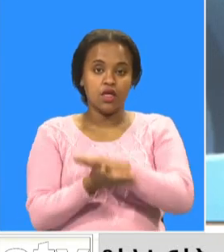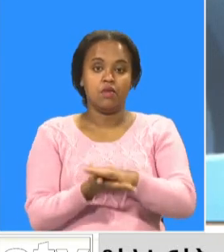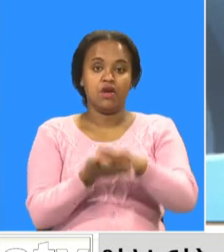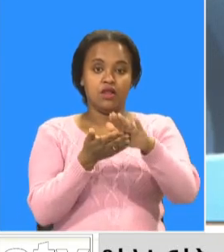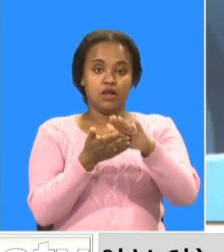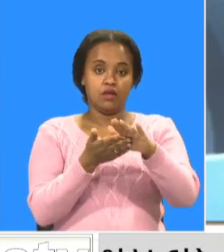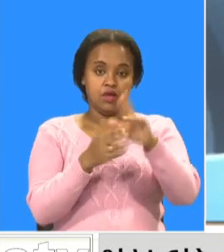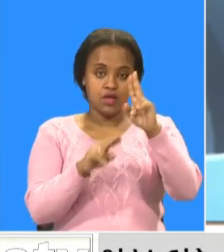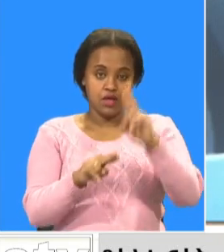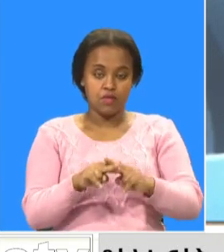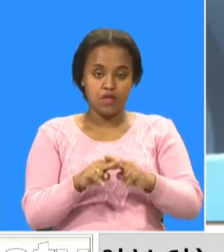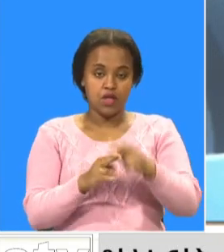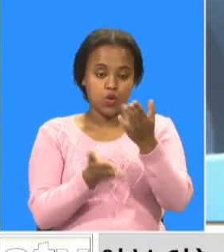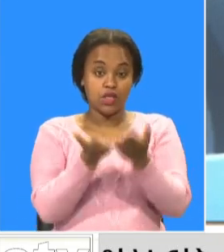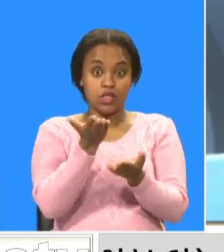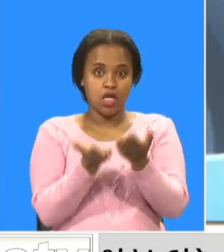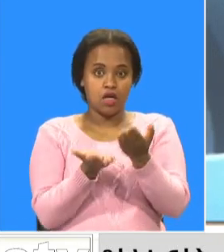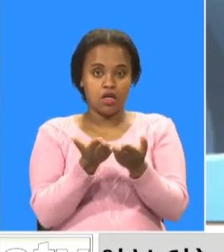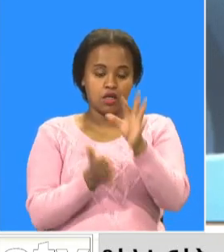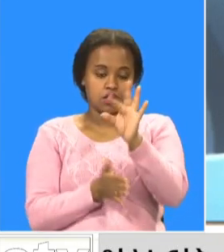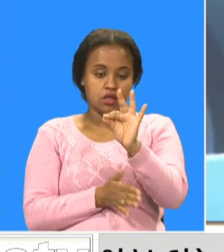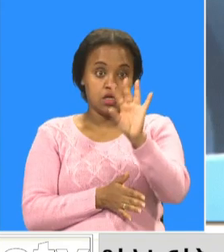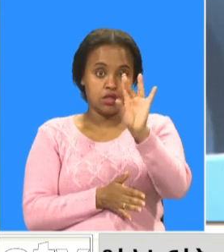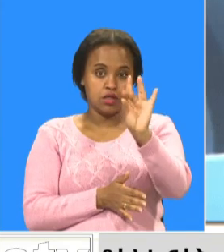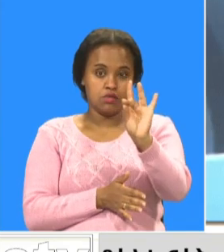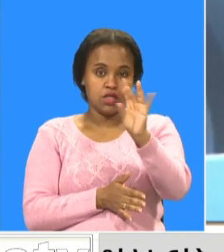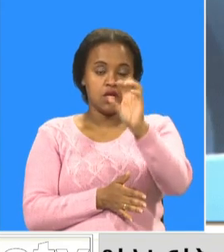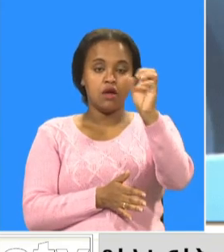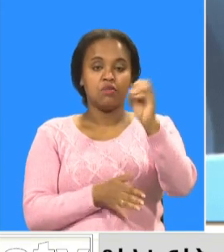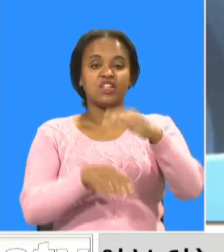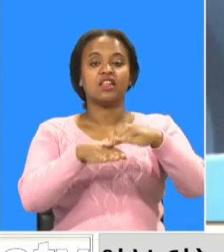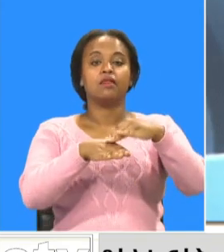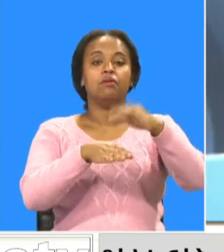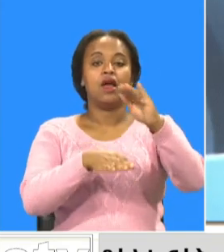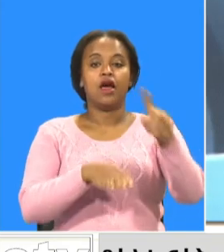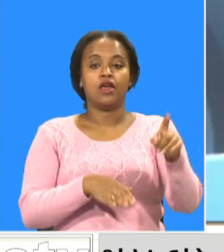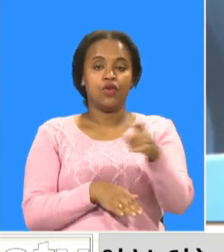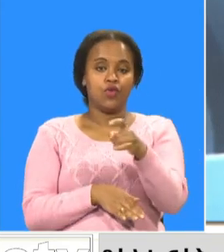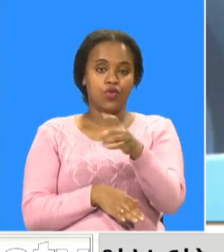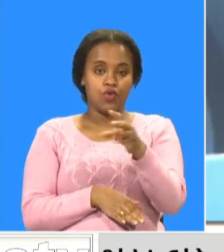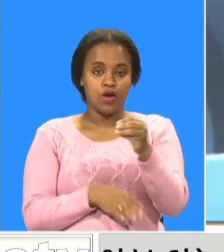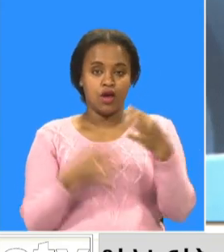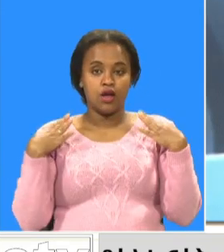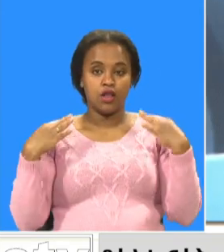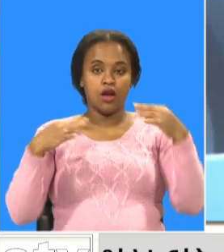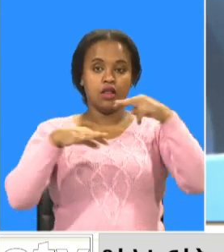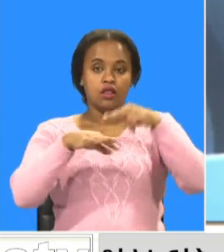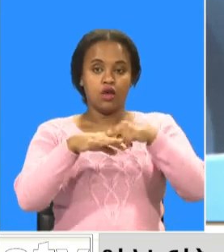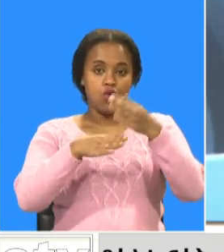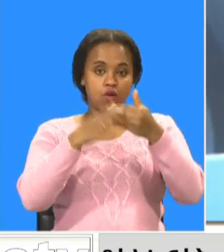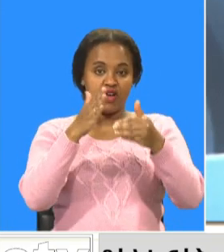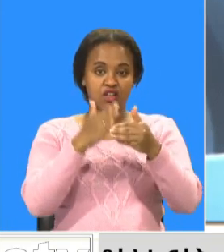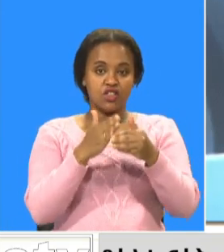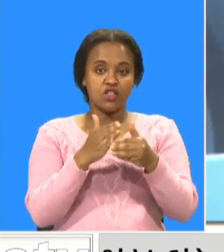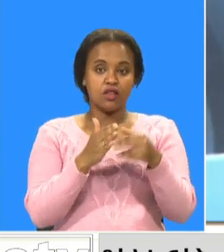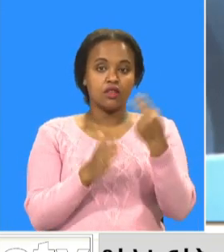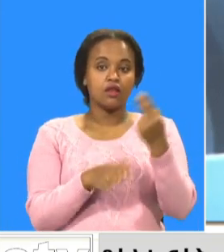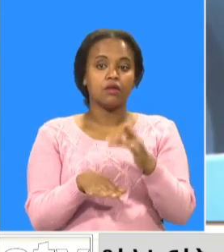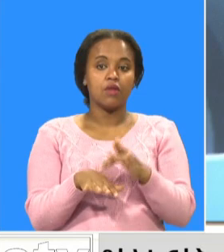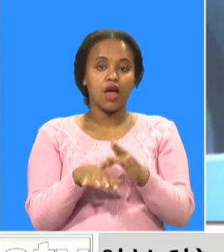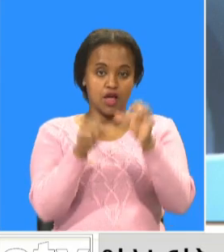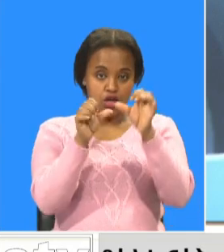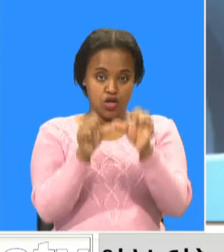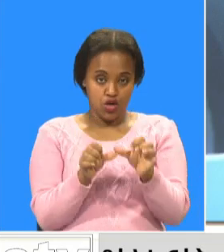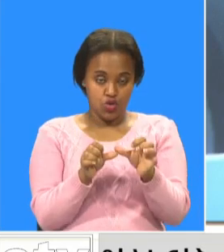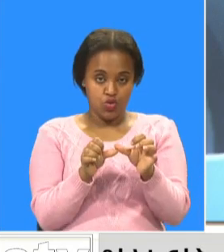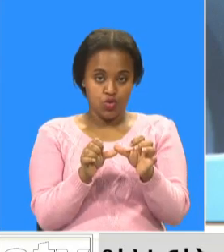በተቀመጠው ስታንዳርድ ኦልሞስት እስከ 98% በላይ የሆኑ እና በጤና ተቋማት ደረጃ ጥቅም ላይ እንዲውሉም